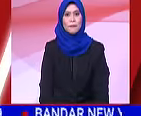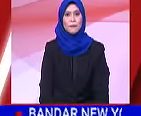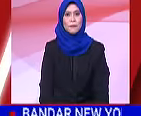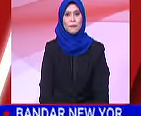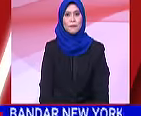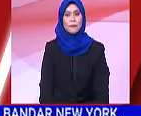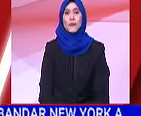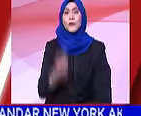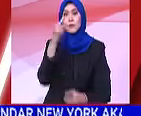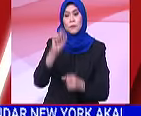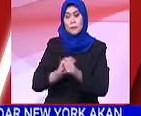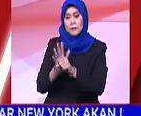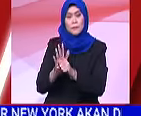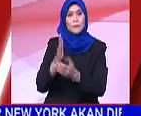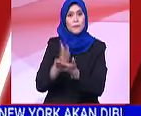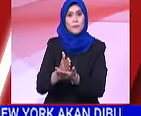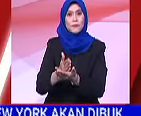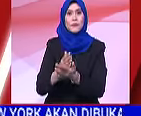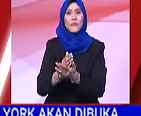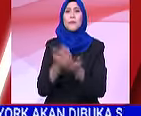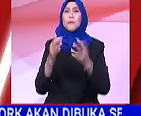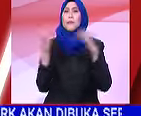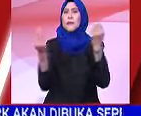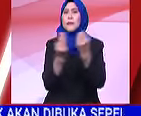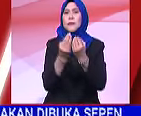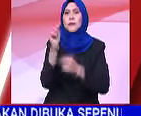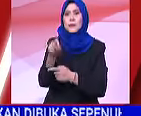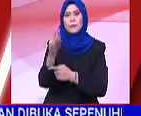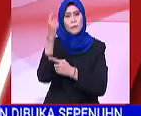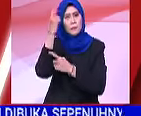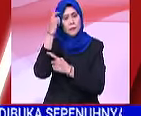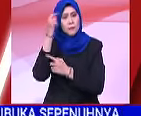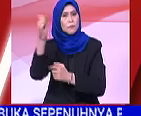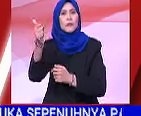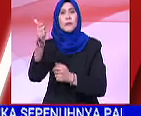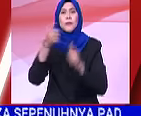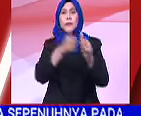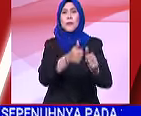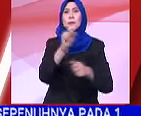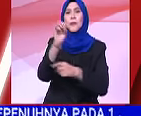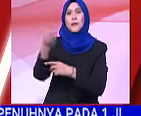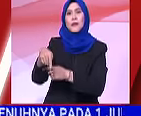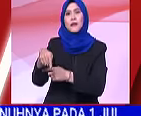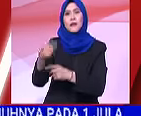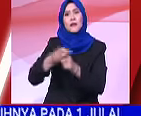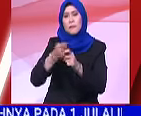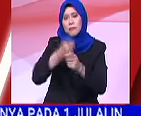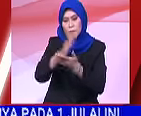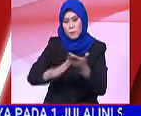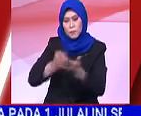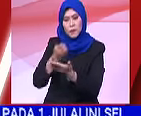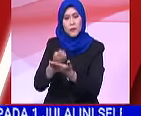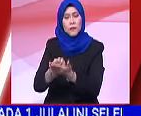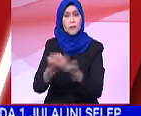Dalam menangani pandemik COVID-19, masyarakat perlu mempunyai minda kelas pertama termasuk patuh SOP dalam beberapa sektor ekonomi